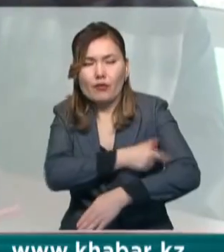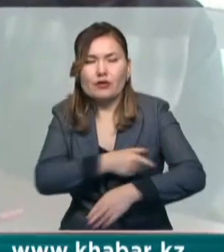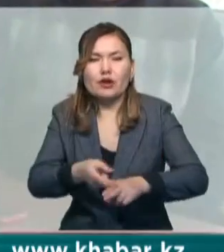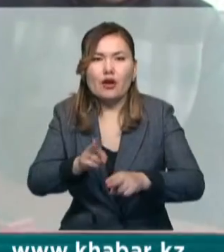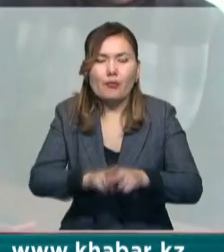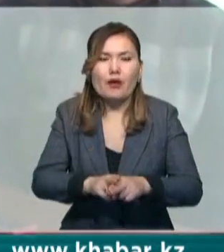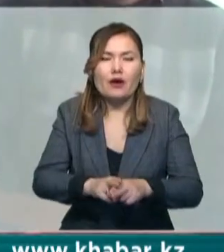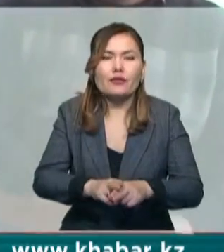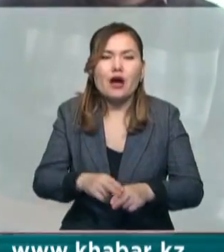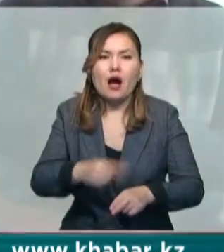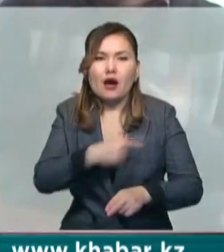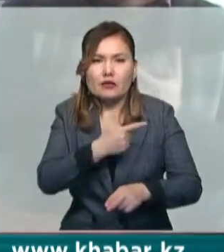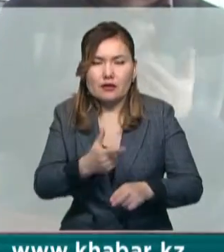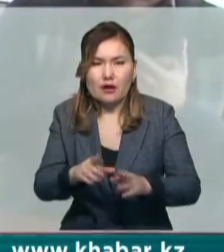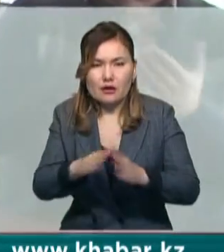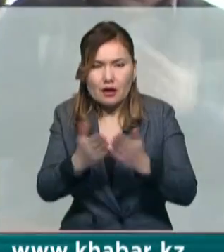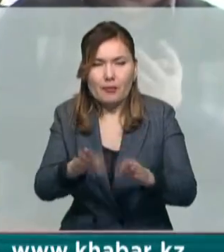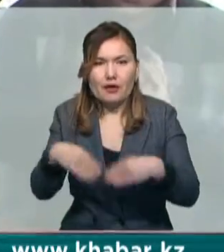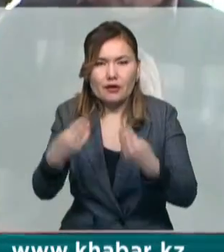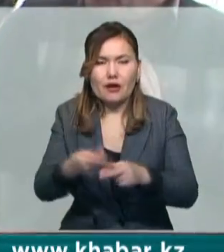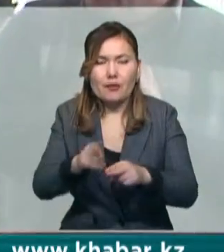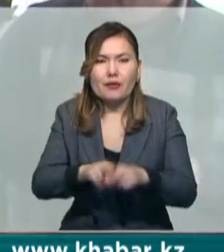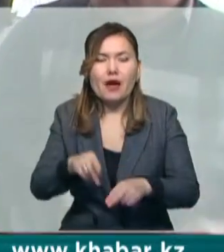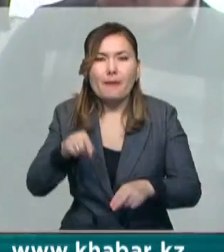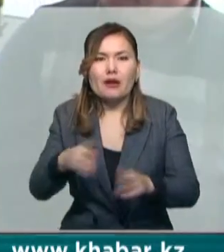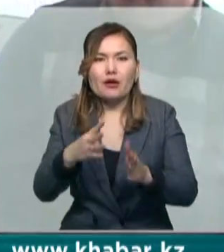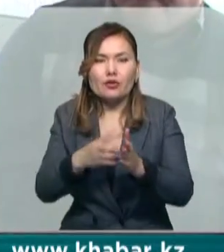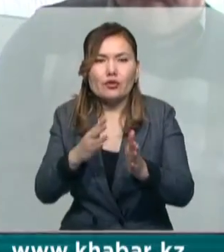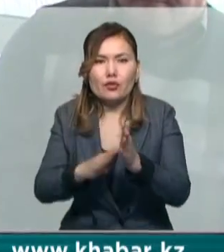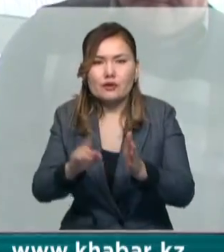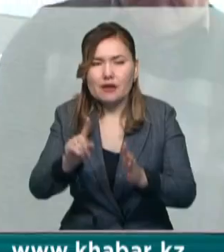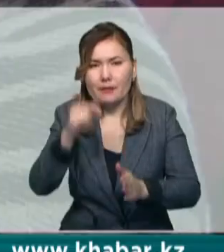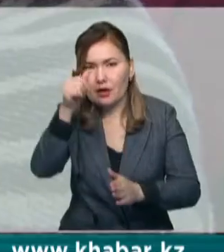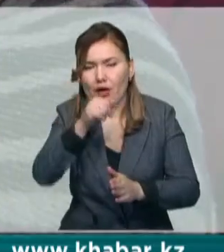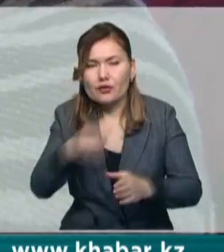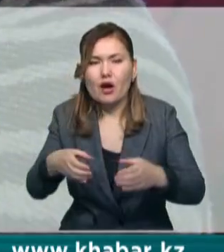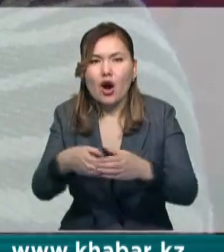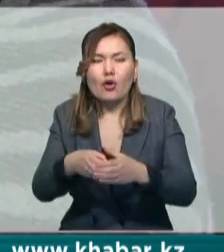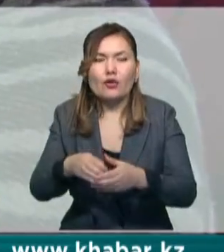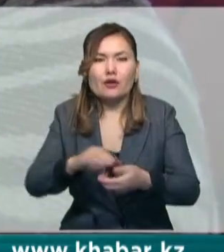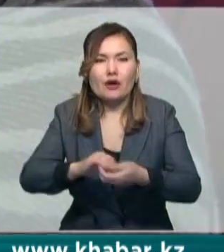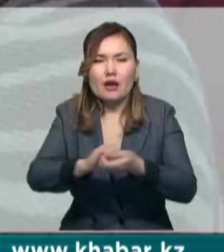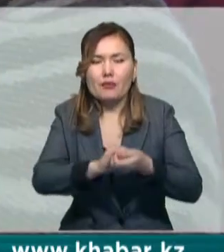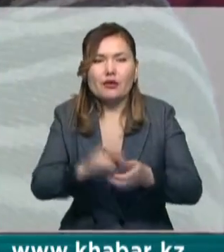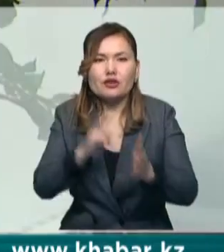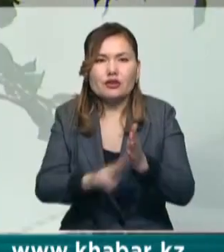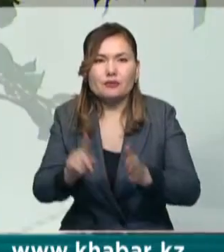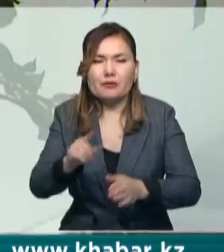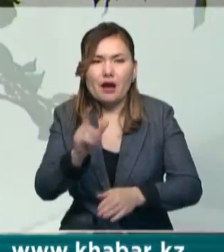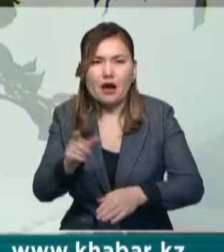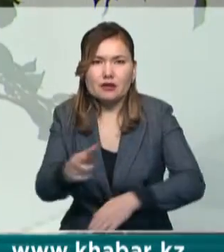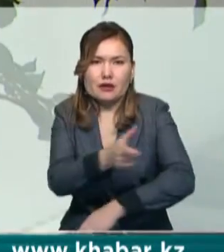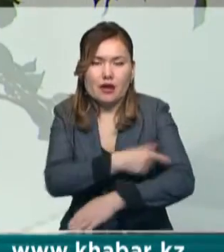академияның басшылары кеңсемізге арнайы келіп табыстады. 1991 жылы құрылған бұл қоғамдық ұйымға бүгінде 71 адам мүше.